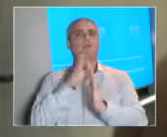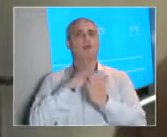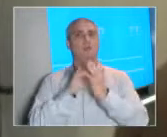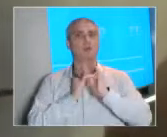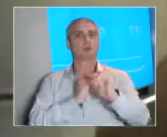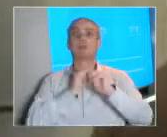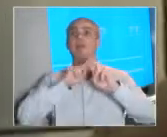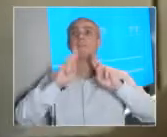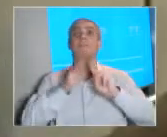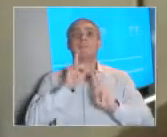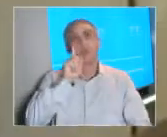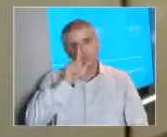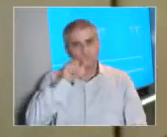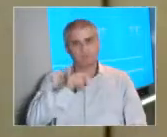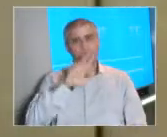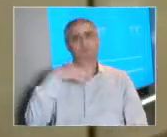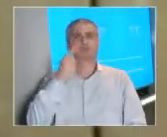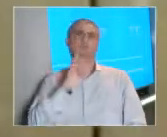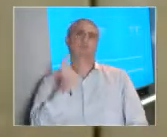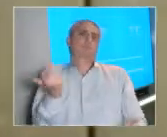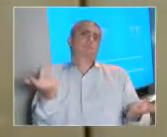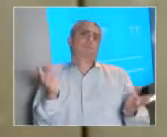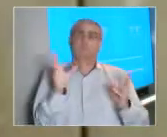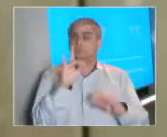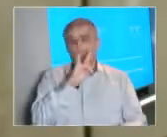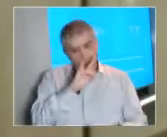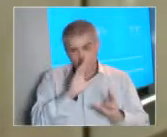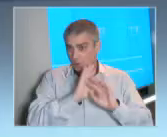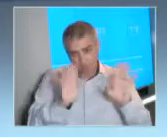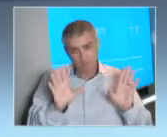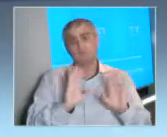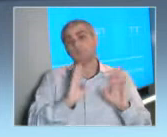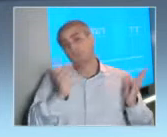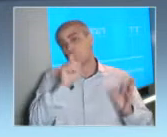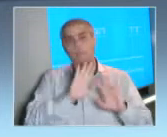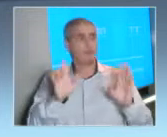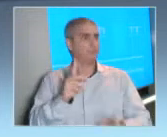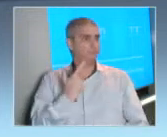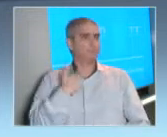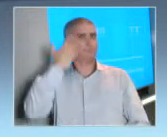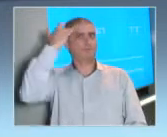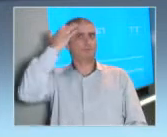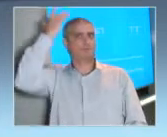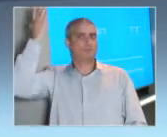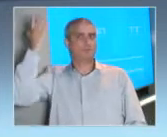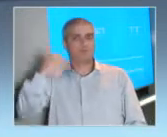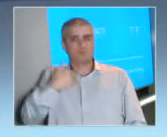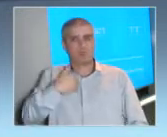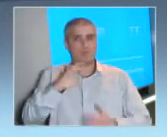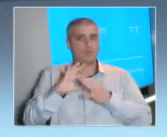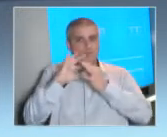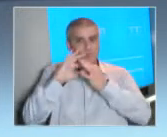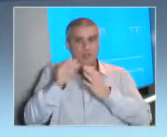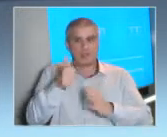תובלה בינלאומי, וזה מה שיהיה עם חסן ובלעדיו, כנראה בלעדיו. כן, היינו כחולמים, ואנחנו המדד,